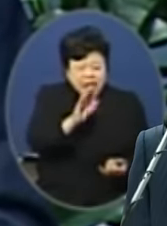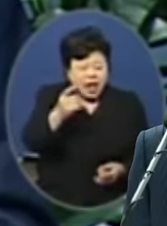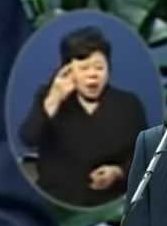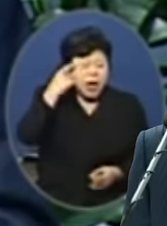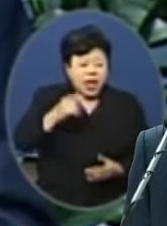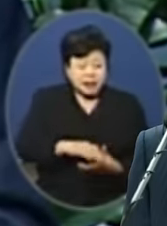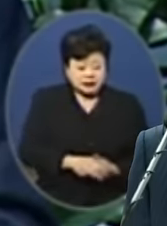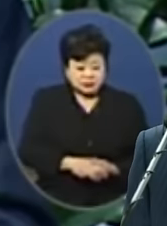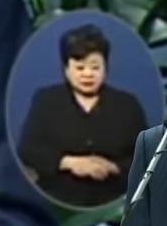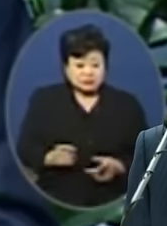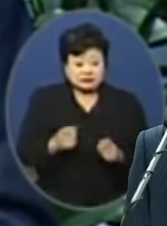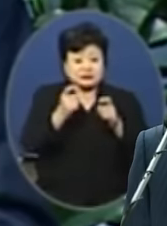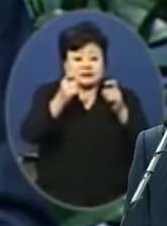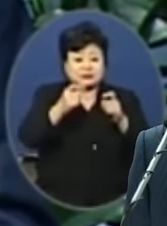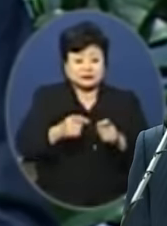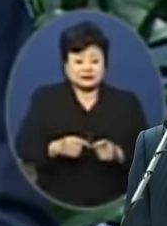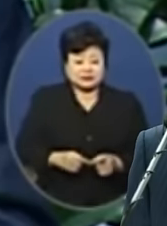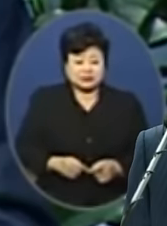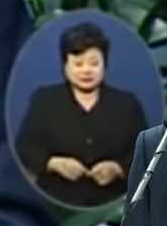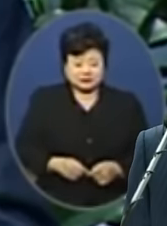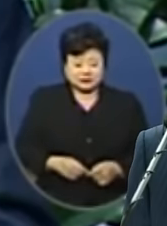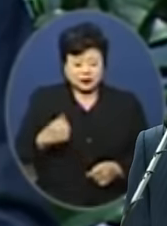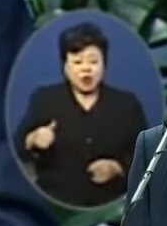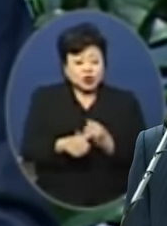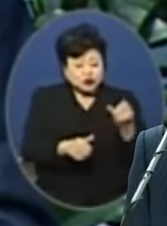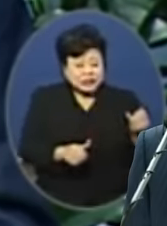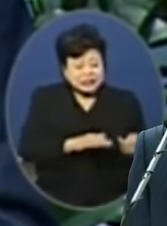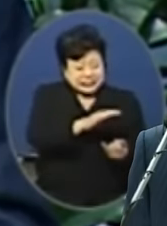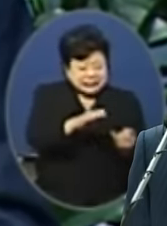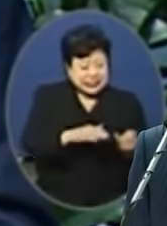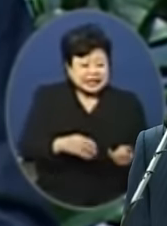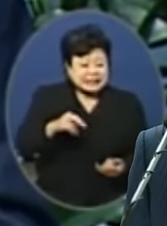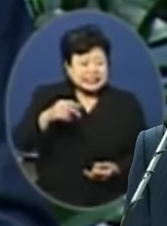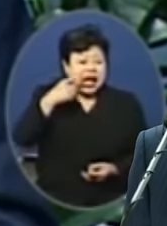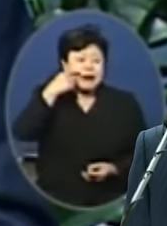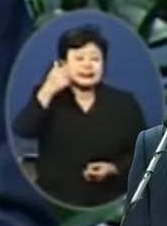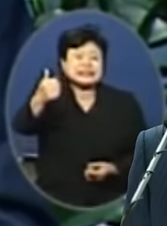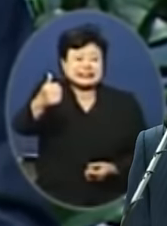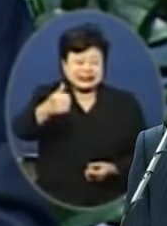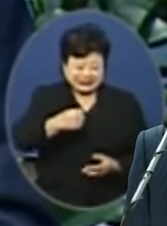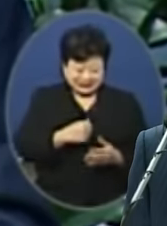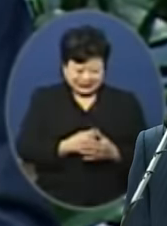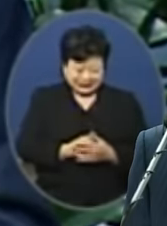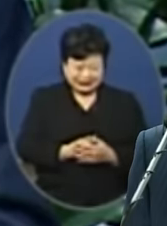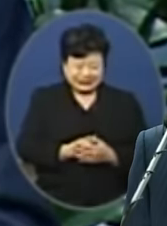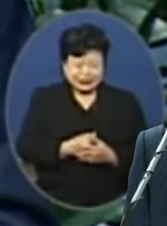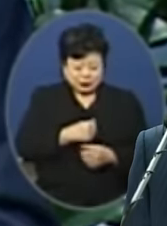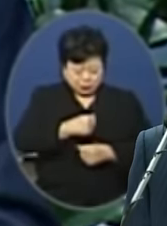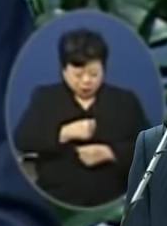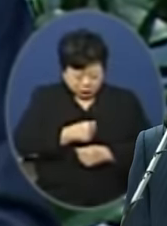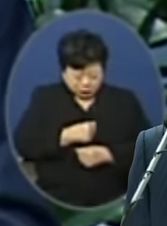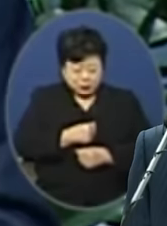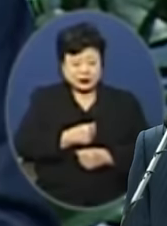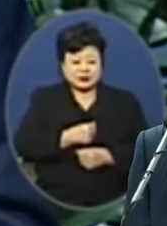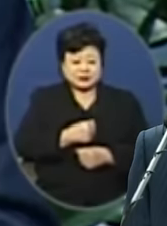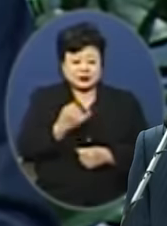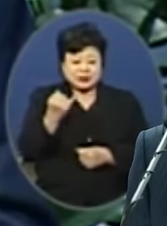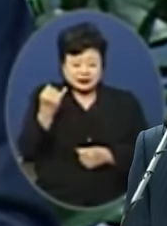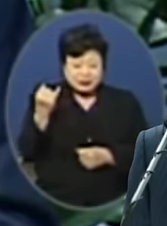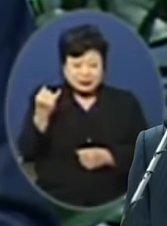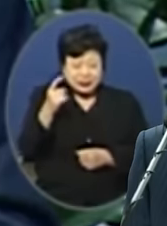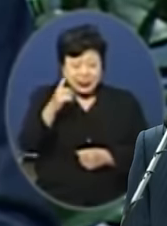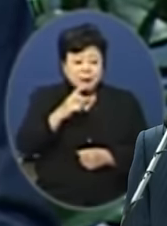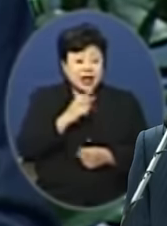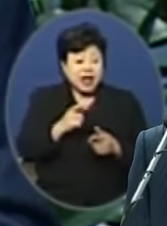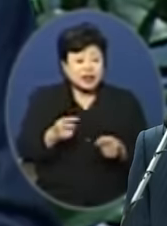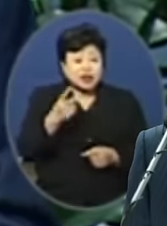그래 그때는 며느리 사랑한 시아버지라고 그러나 단단히 시아버지가 조심해야 될 것은 여자가 하나만 있는